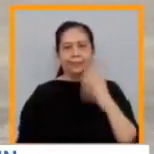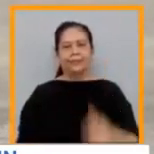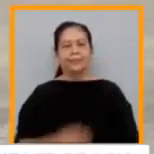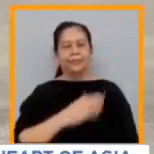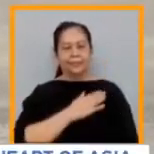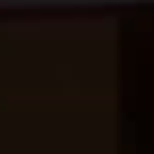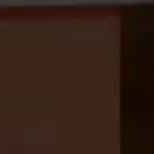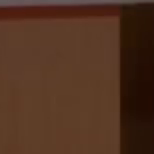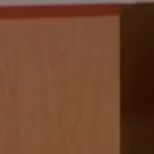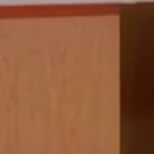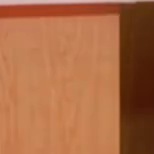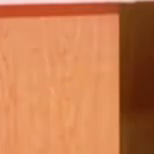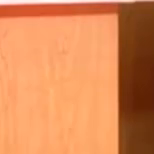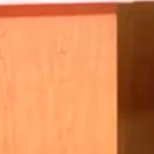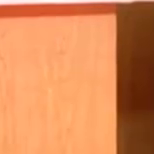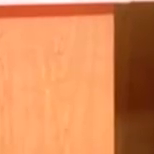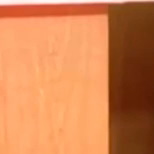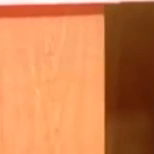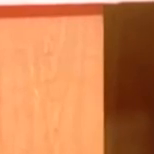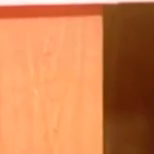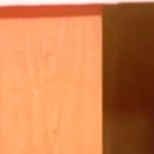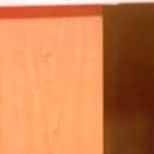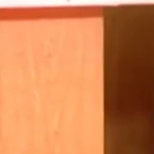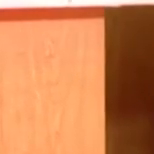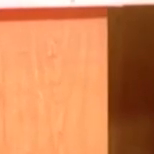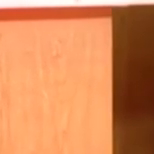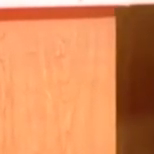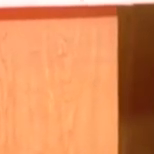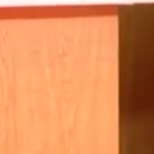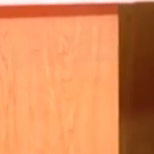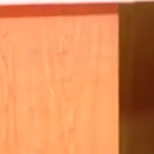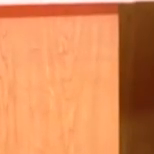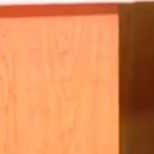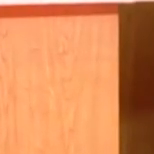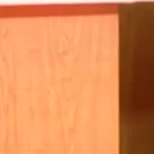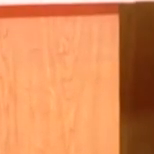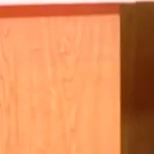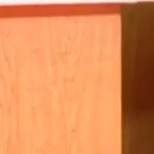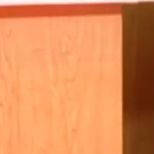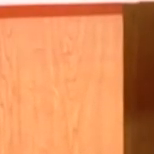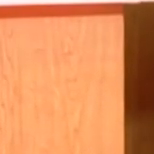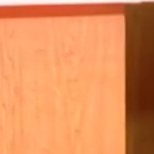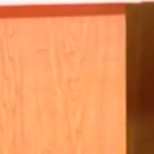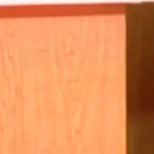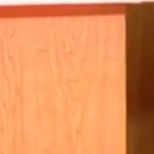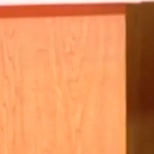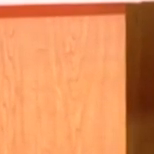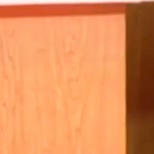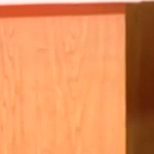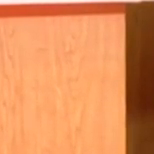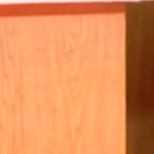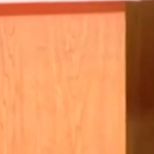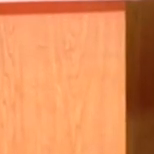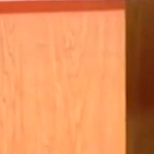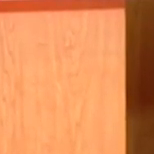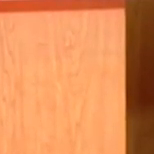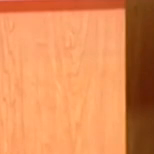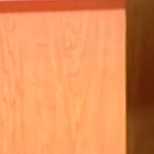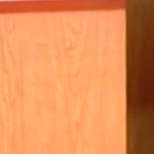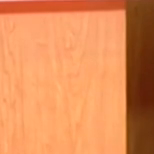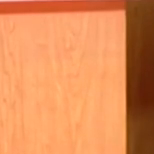para sa Pilipinas. Igan, mauna ka sa mga balita. Panoorin ang unang balita sa unang hirit. At iba pang award-winning news ka